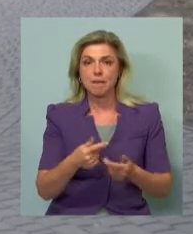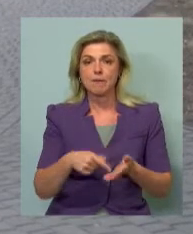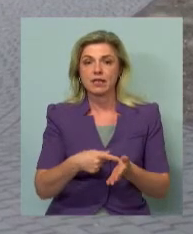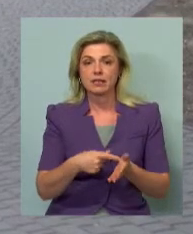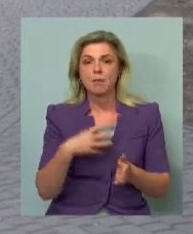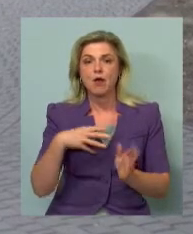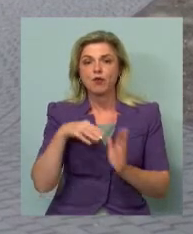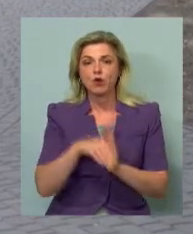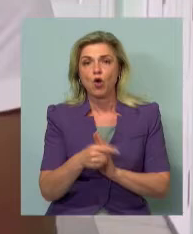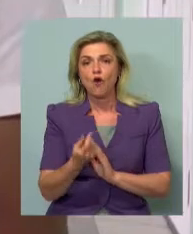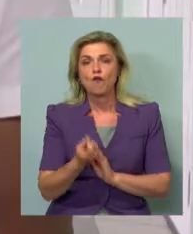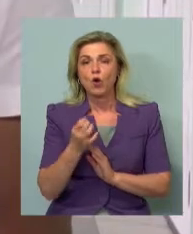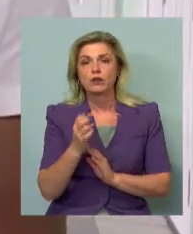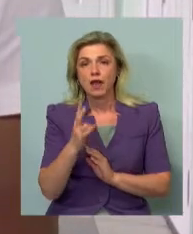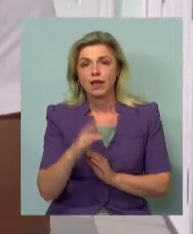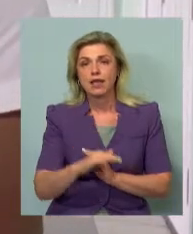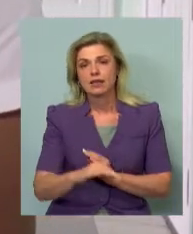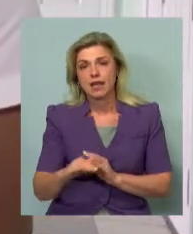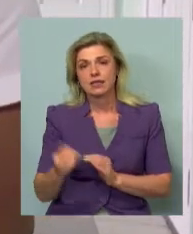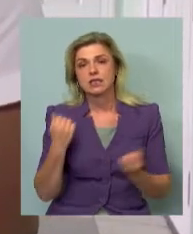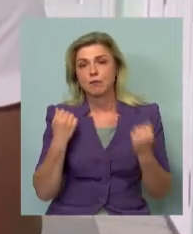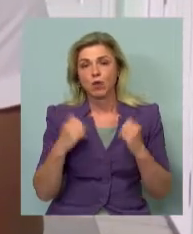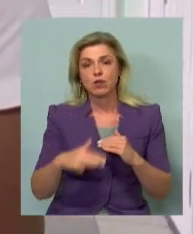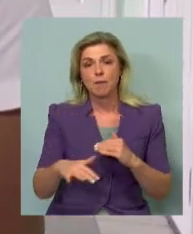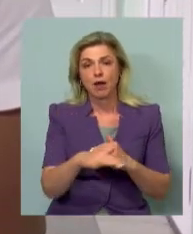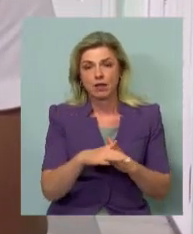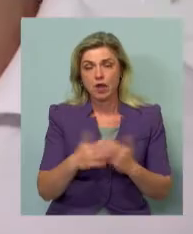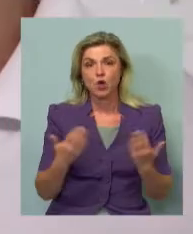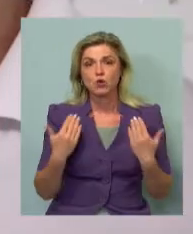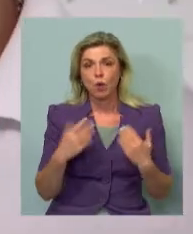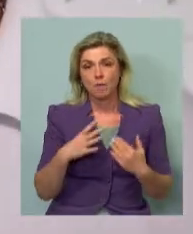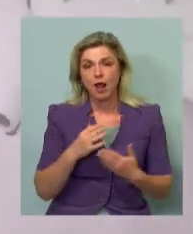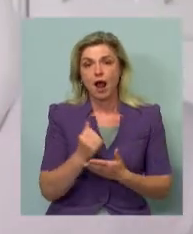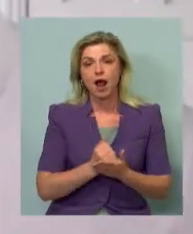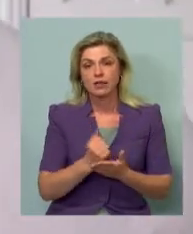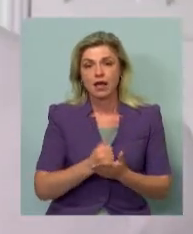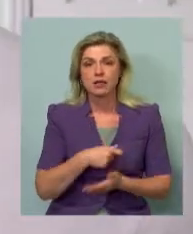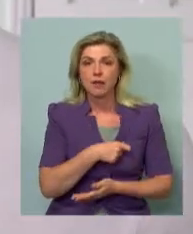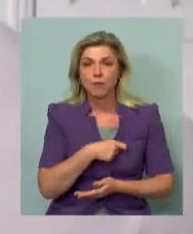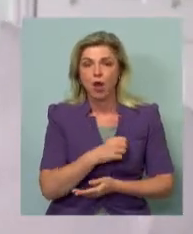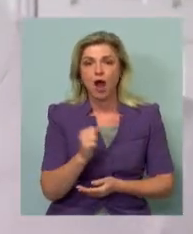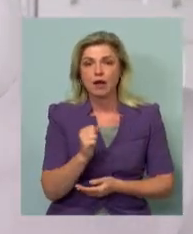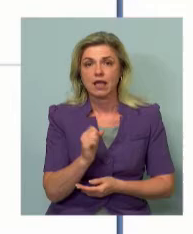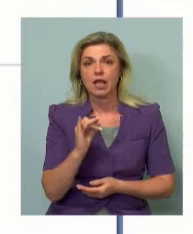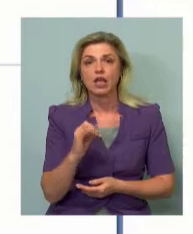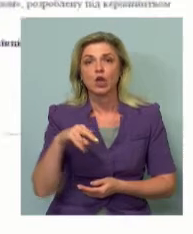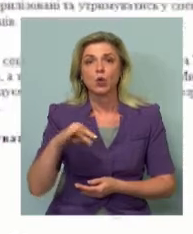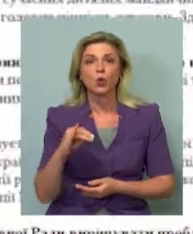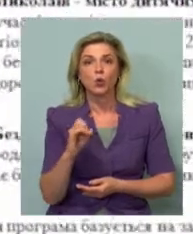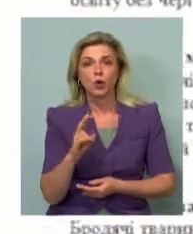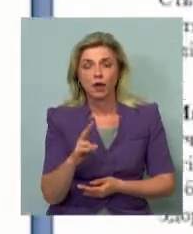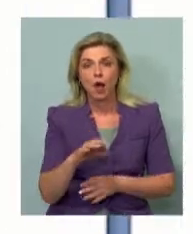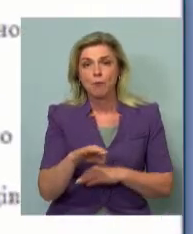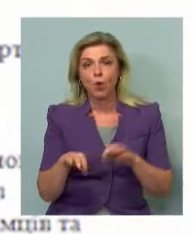фонтан, дитячі спортивні майданчики, зони відпочинку тощо, був тоді кандидат у народні депутати Артем Ільюк. Проєкт входив до